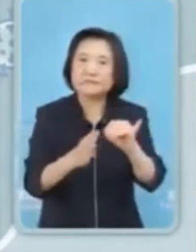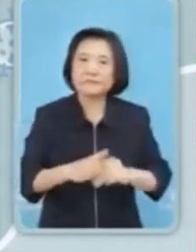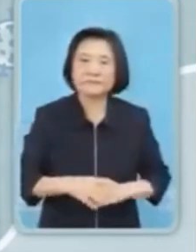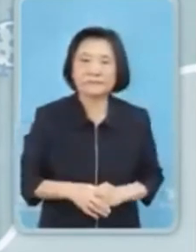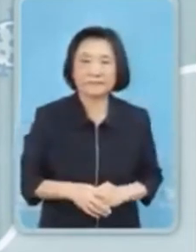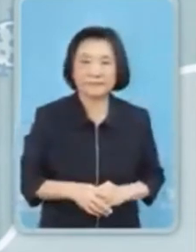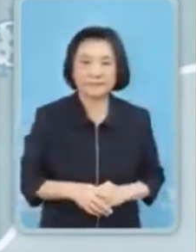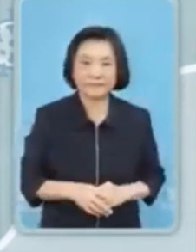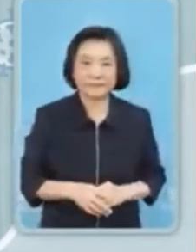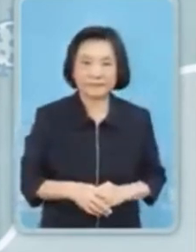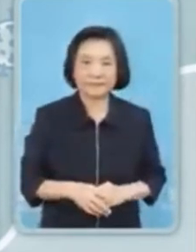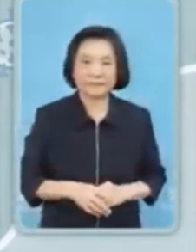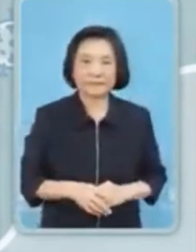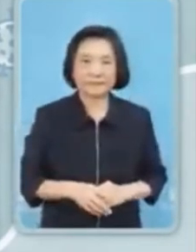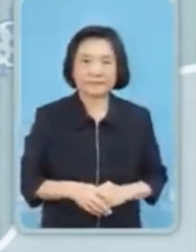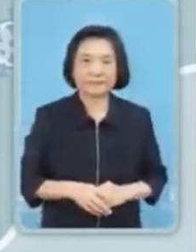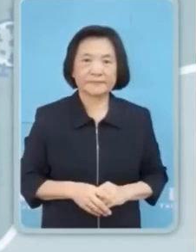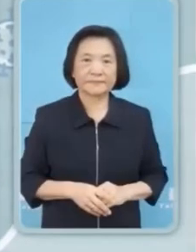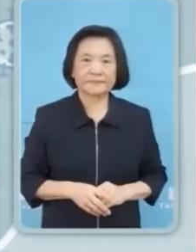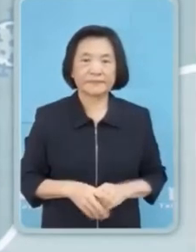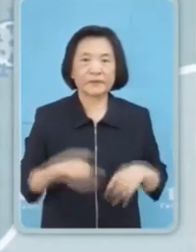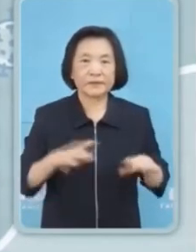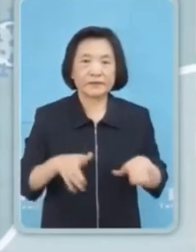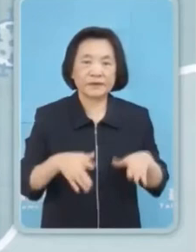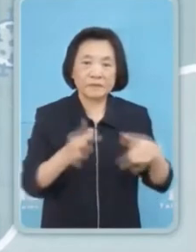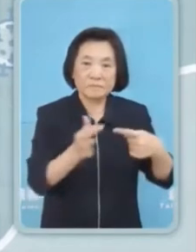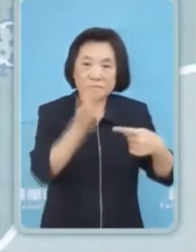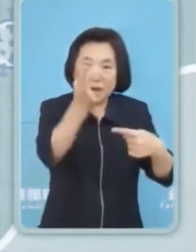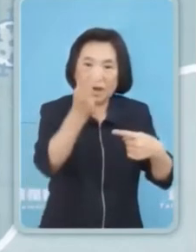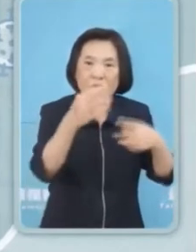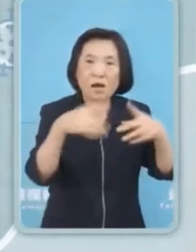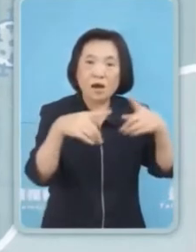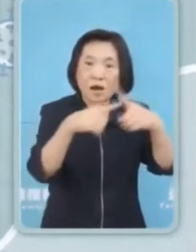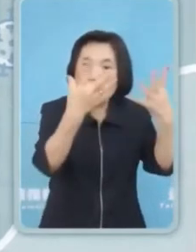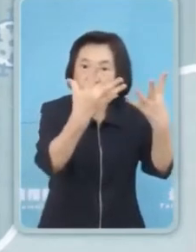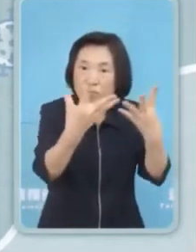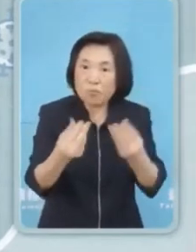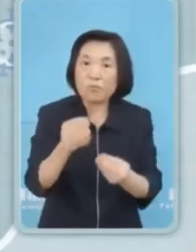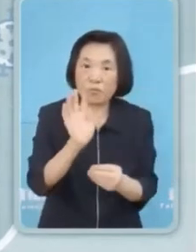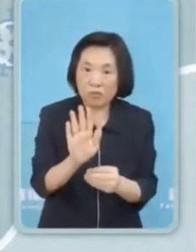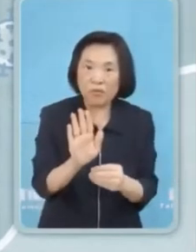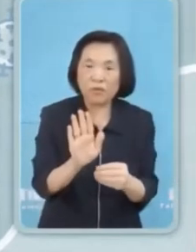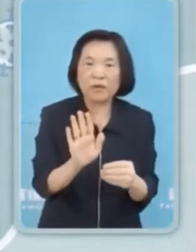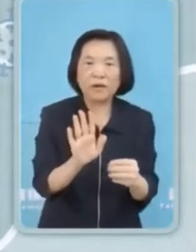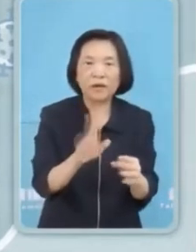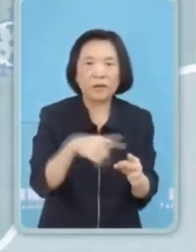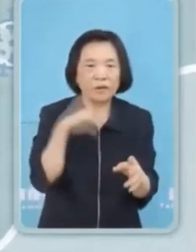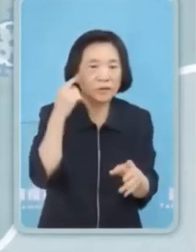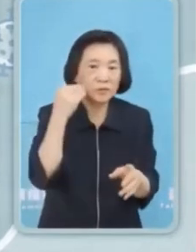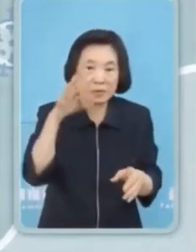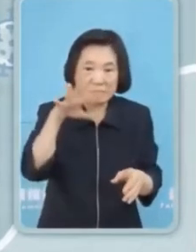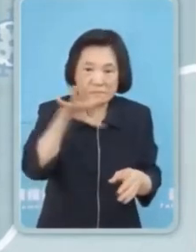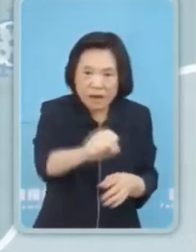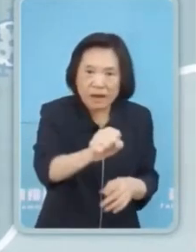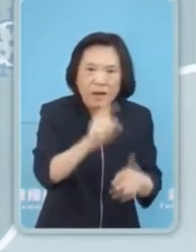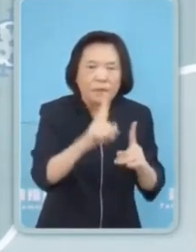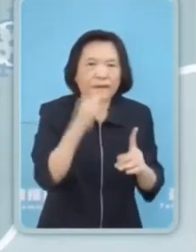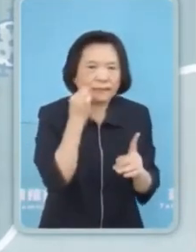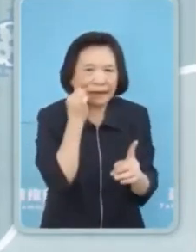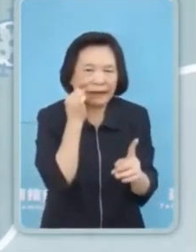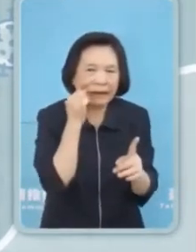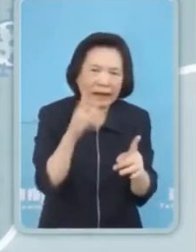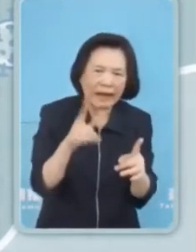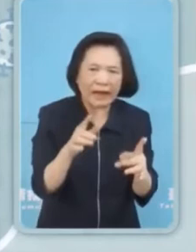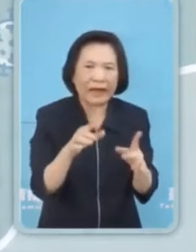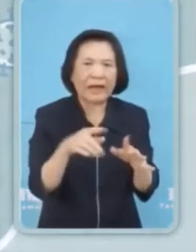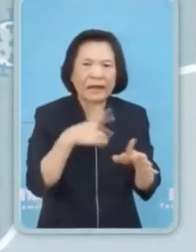是说，当确诊案例在减少的时候，哦，那每抓一个就越来越困难，哦，要